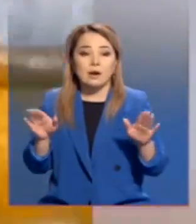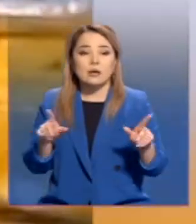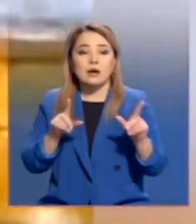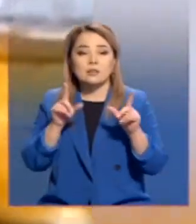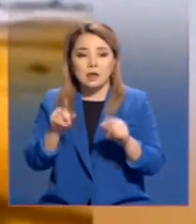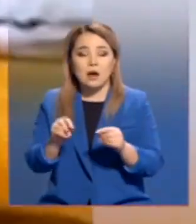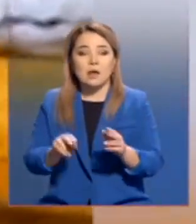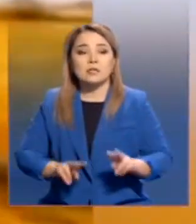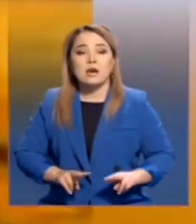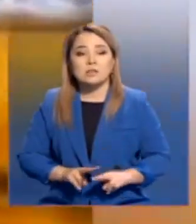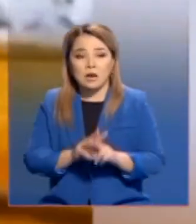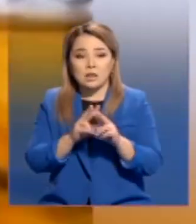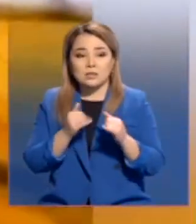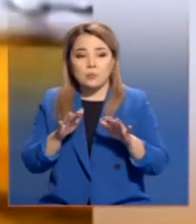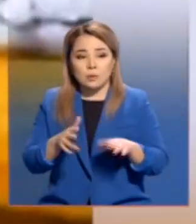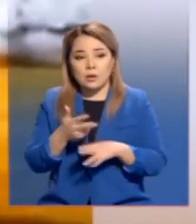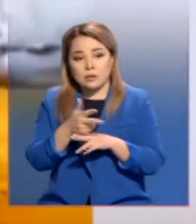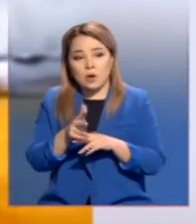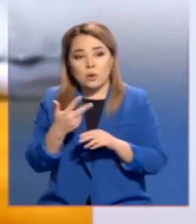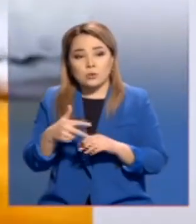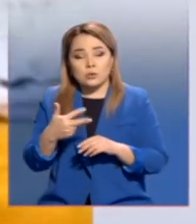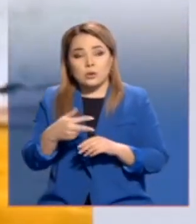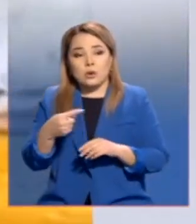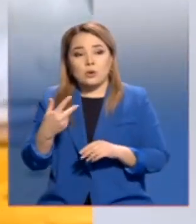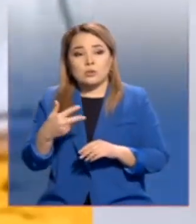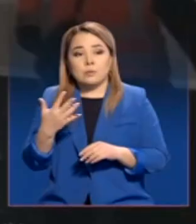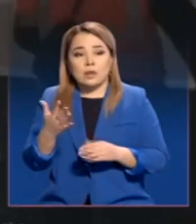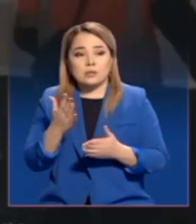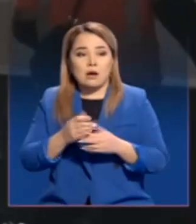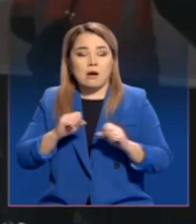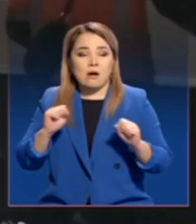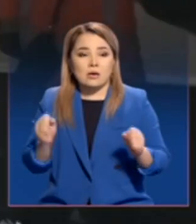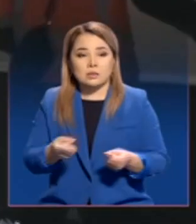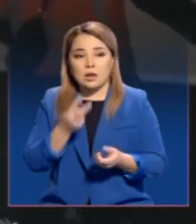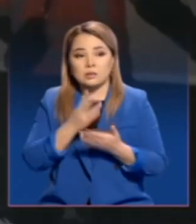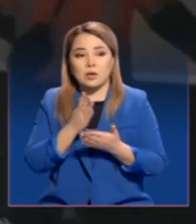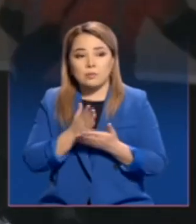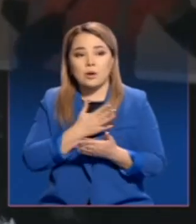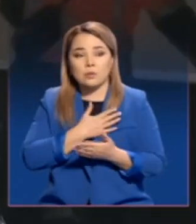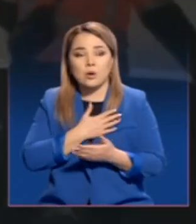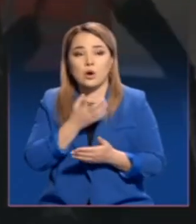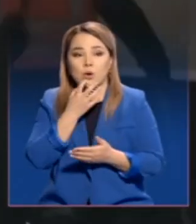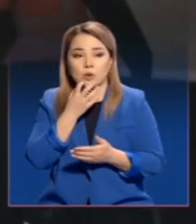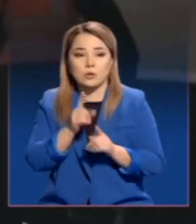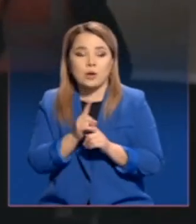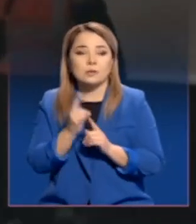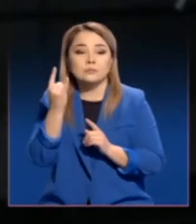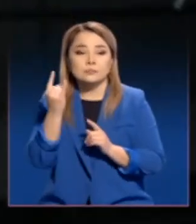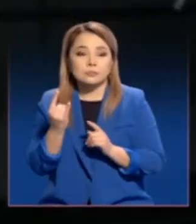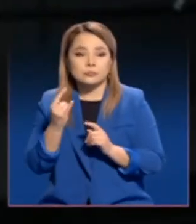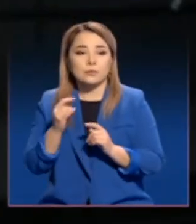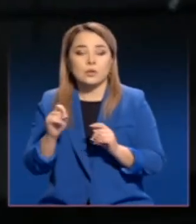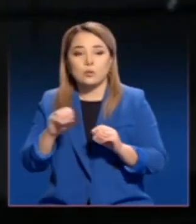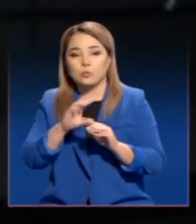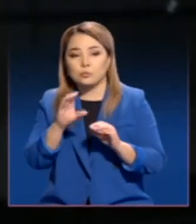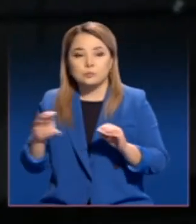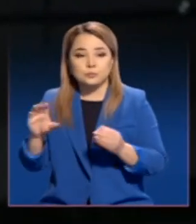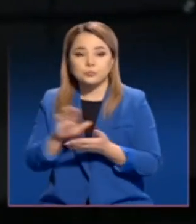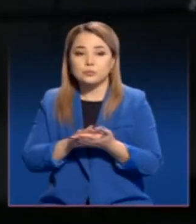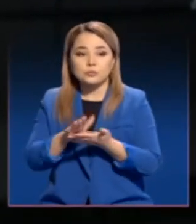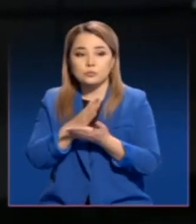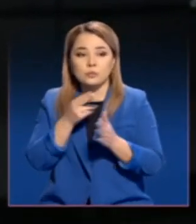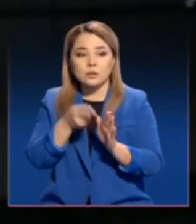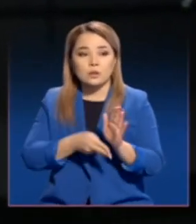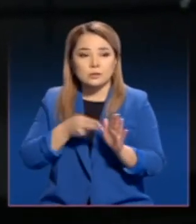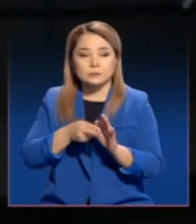Арқалық Астана. Бұл сол кездегі 30-35 градус аяздағы көрініс. Біз мінгенде күн жылы болғасын ба, терезеде қырау болмады. Бірақ темір дөңгелектеріне